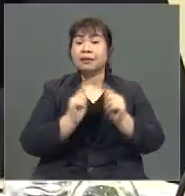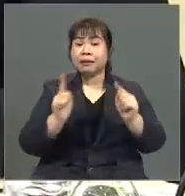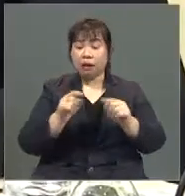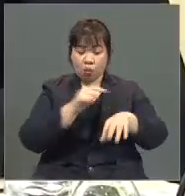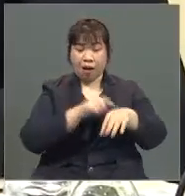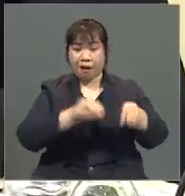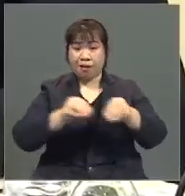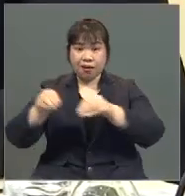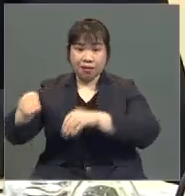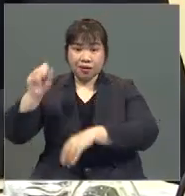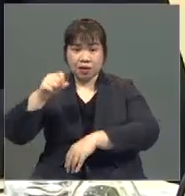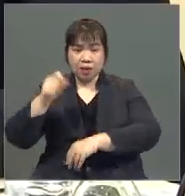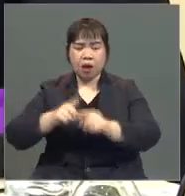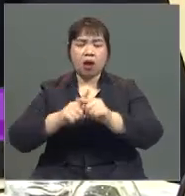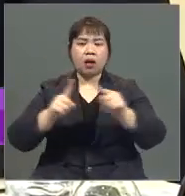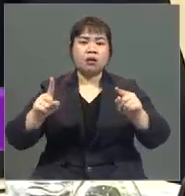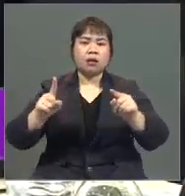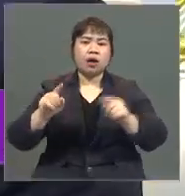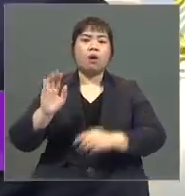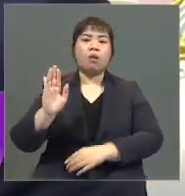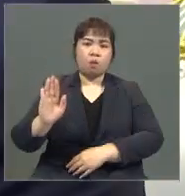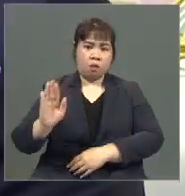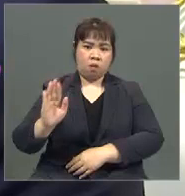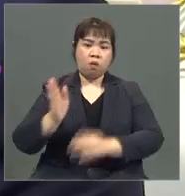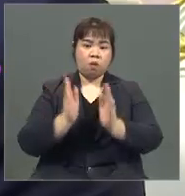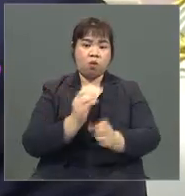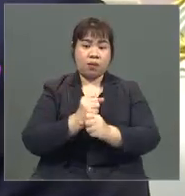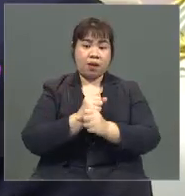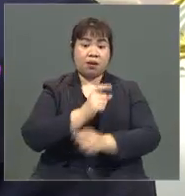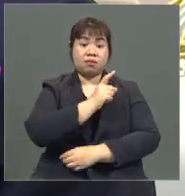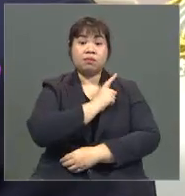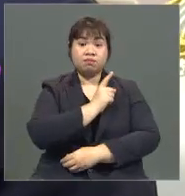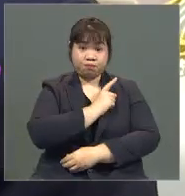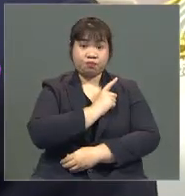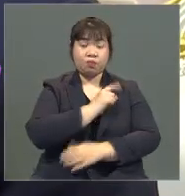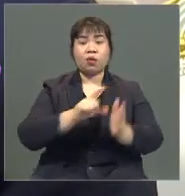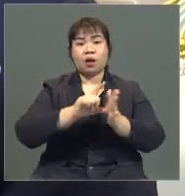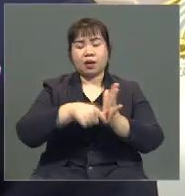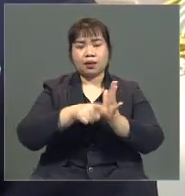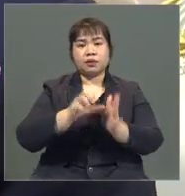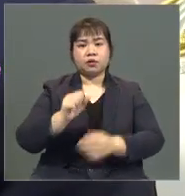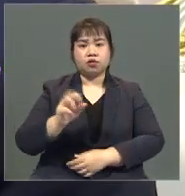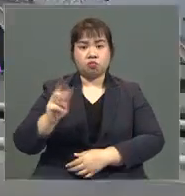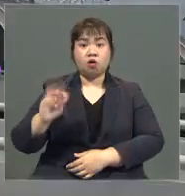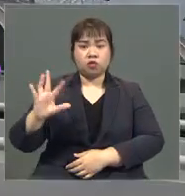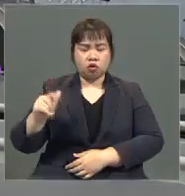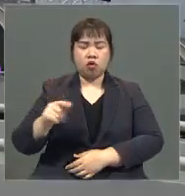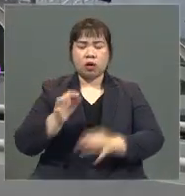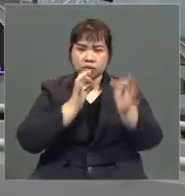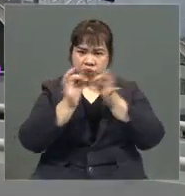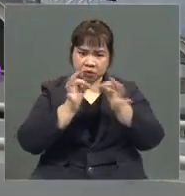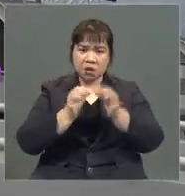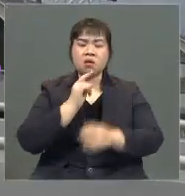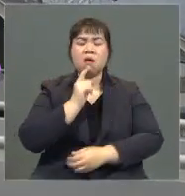จะมีการเลื่อนออกไปนะคะแต่ว่าทางพลเอกณัฐพงษ์นาคพานิชณัฐพลนาคพาณิชย์เลขาธิการสภาความมั่นคงแห่งชาติ